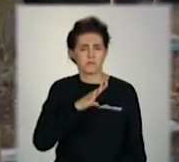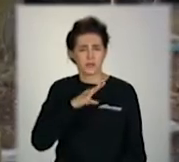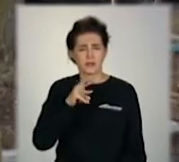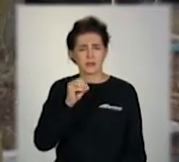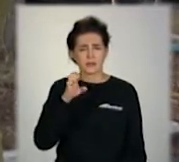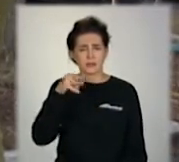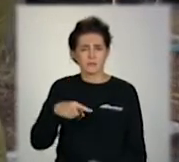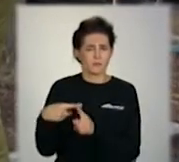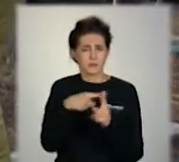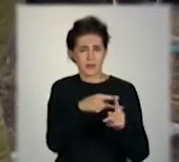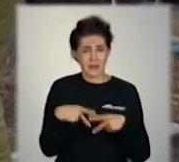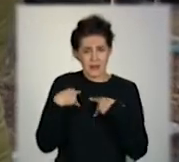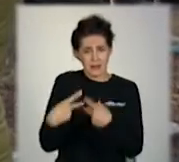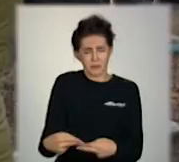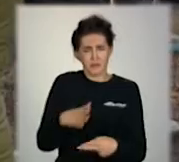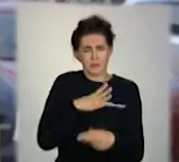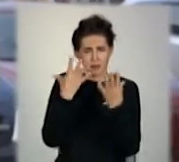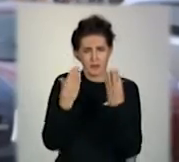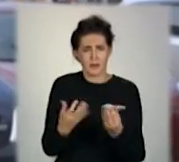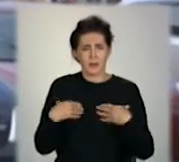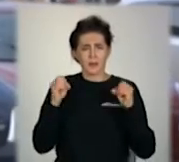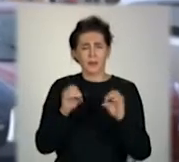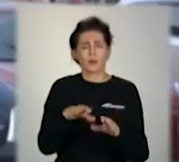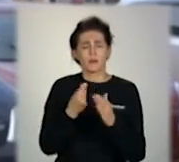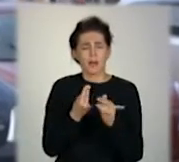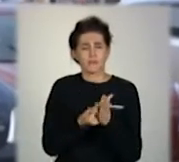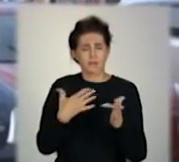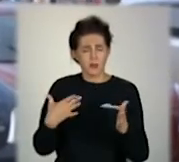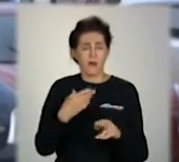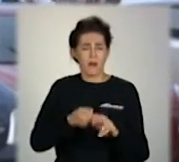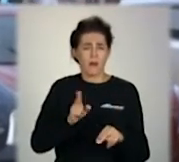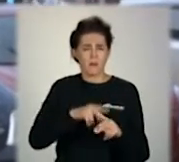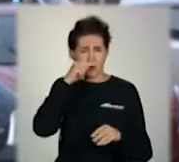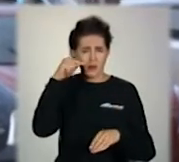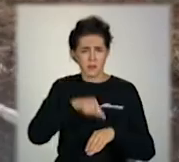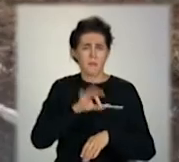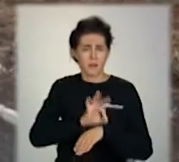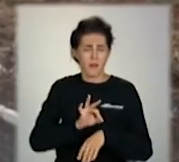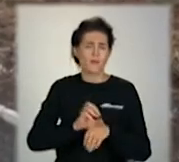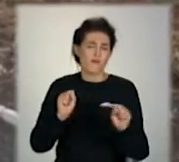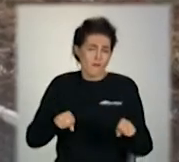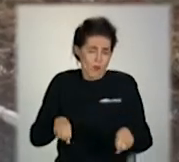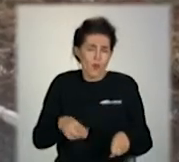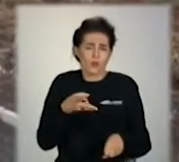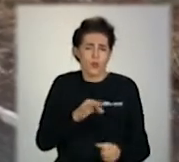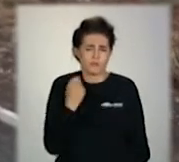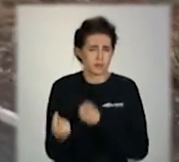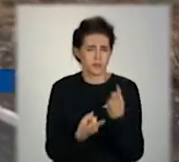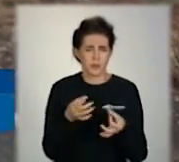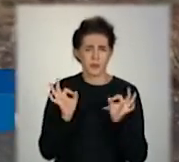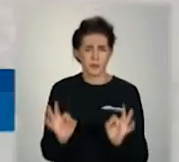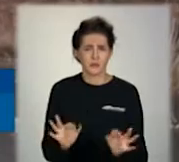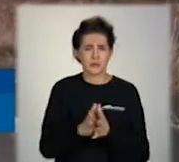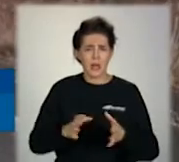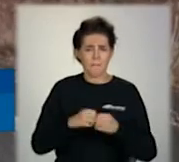сім'я робила в той самий день. Тож жінка вважає, що також перехворіла, але зовсім безсимптомно. У мене сім'я переболіла, а я